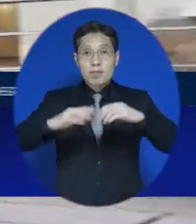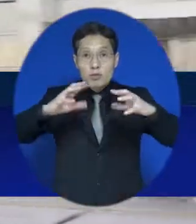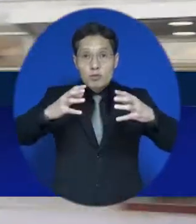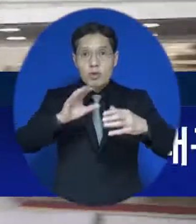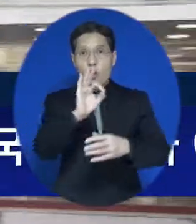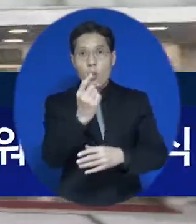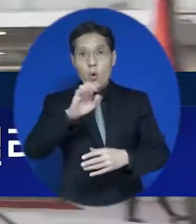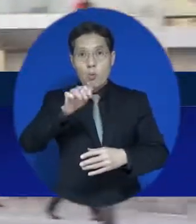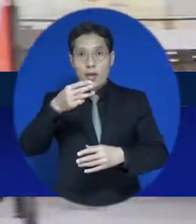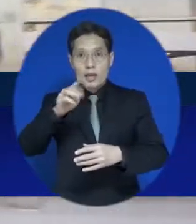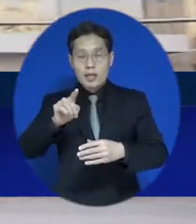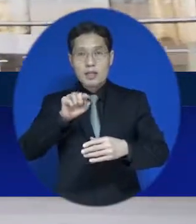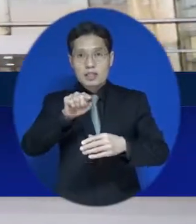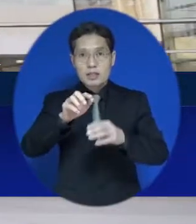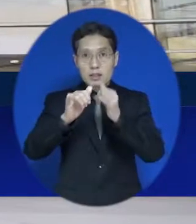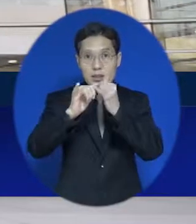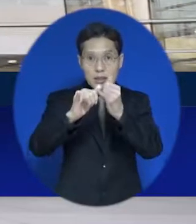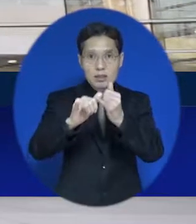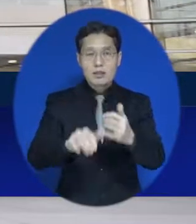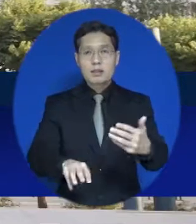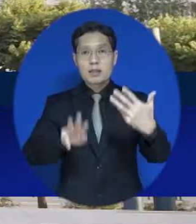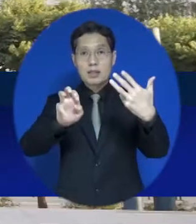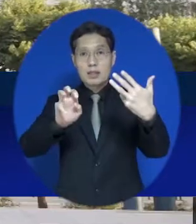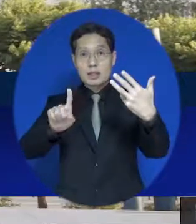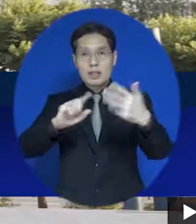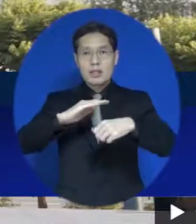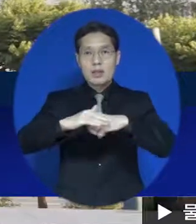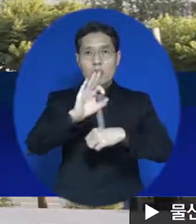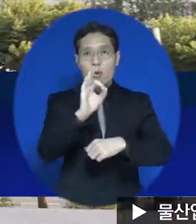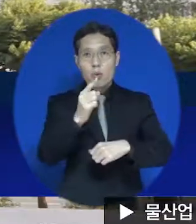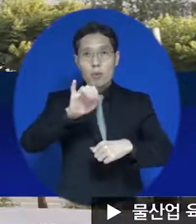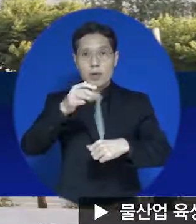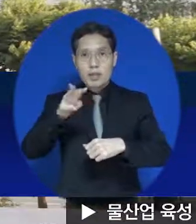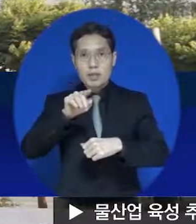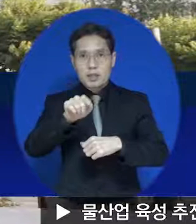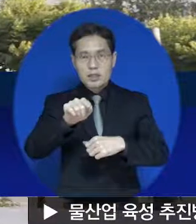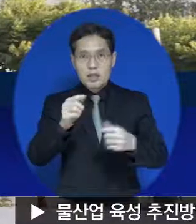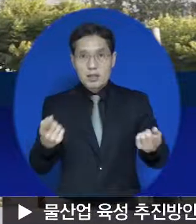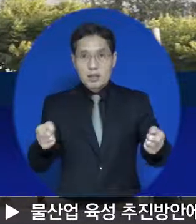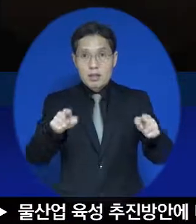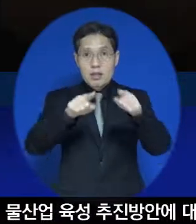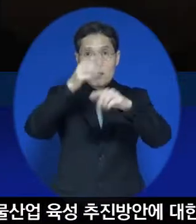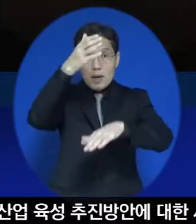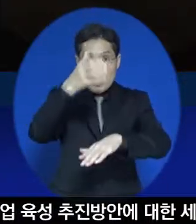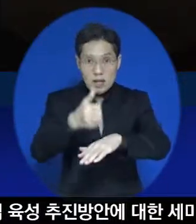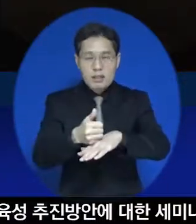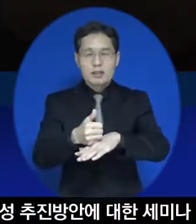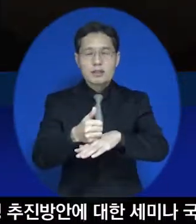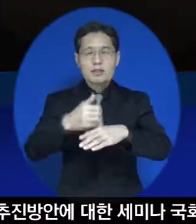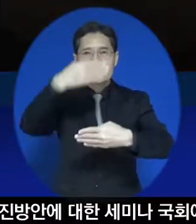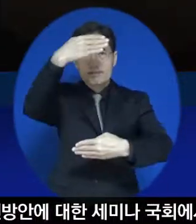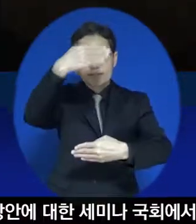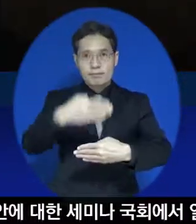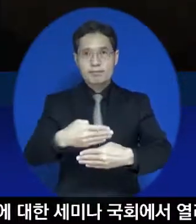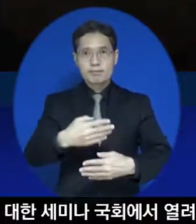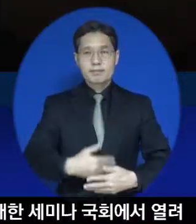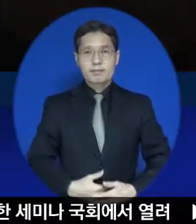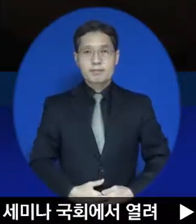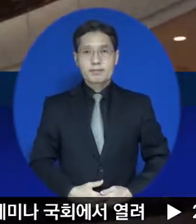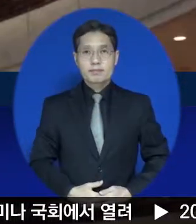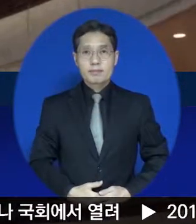대구 국제 오페라 어워즈가 31일 대구 오페라 하우스에서 열린 최종 본선을 끝으로 대장정에 막을